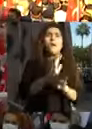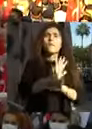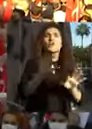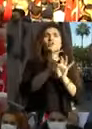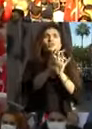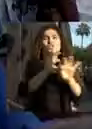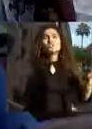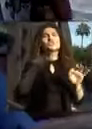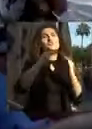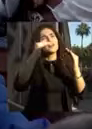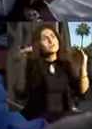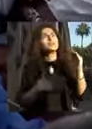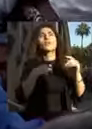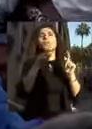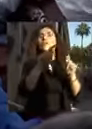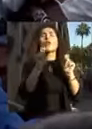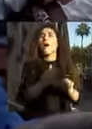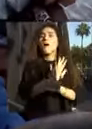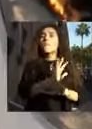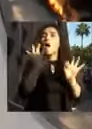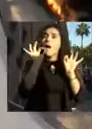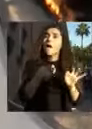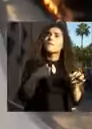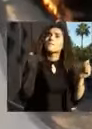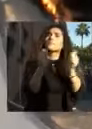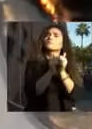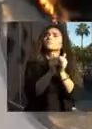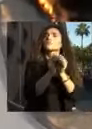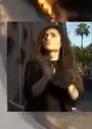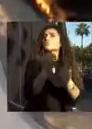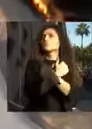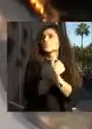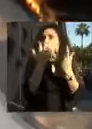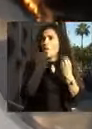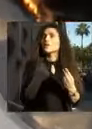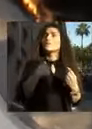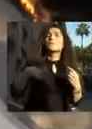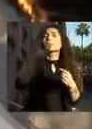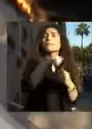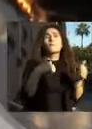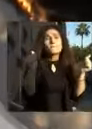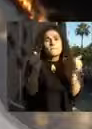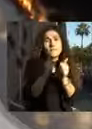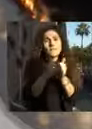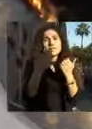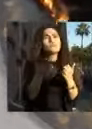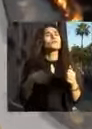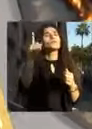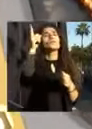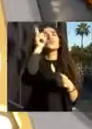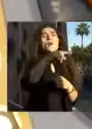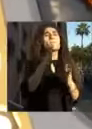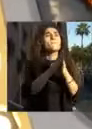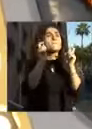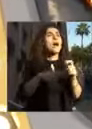onları aşağılayamadık. Biz hep onları kucakladık. Biz biriz, beraberiz, çünkü